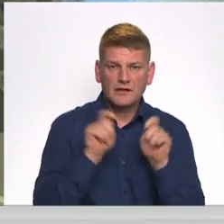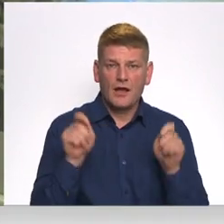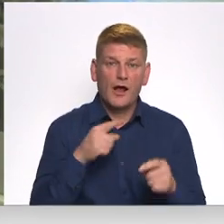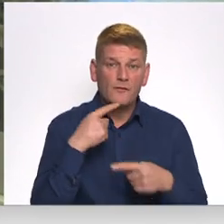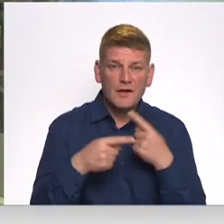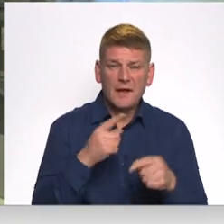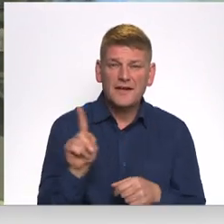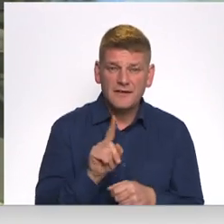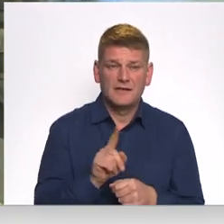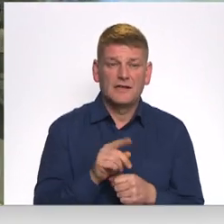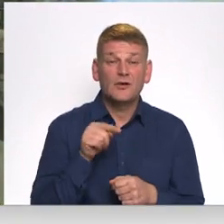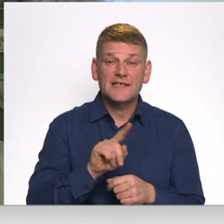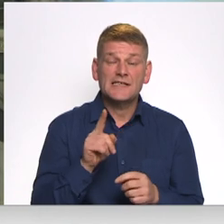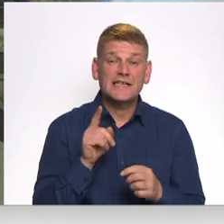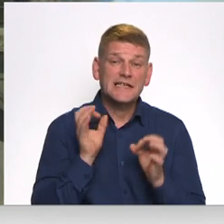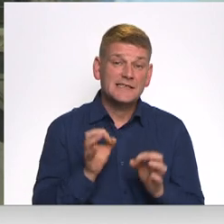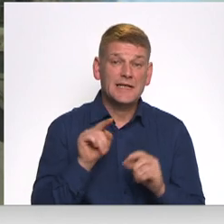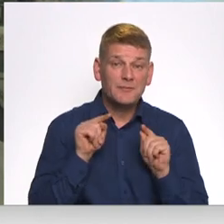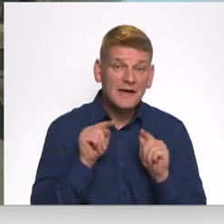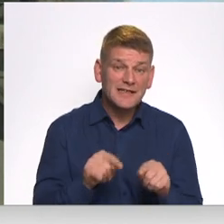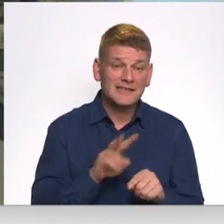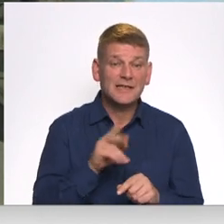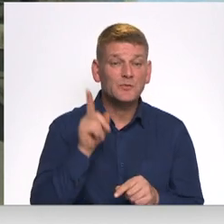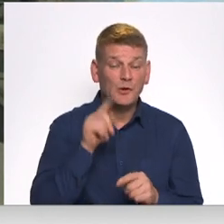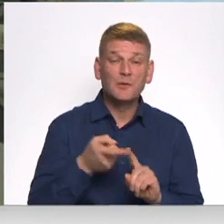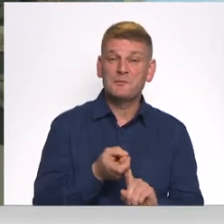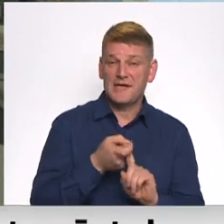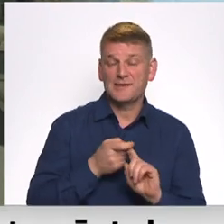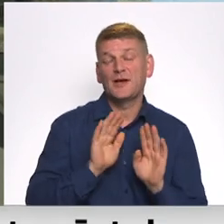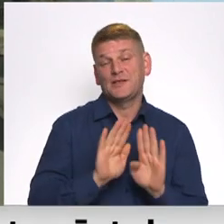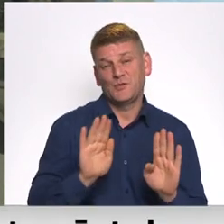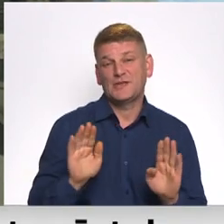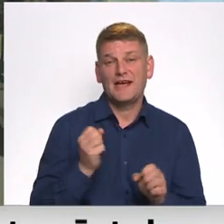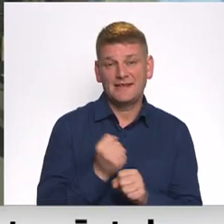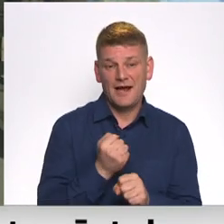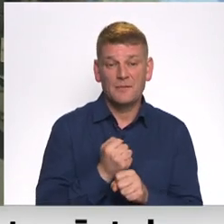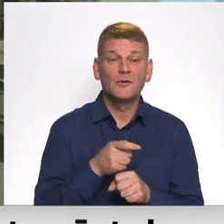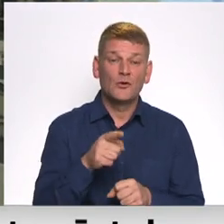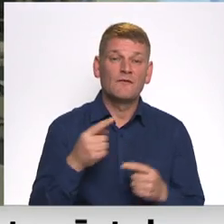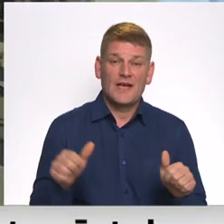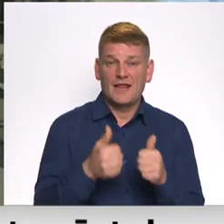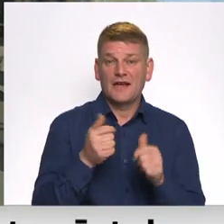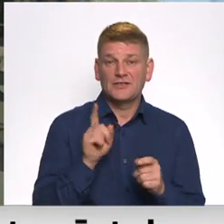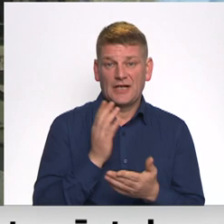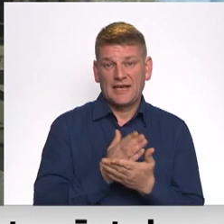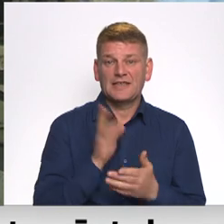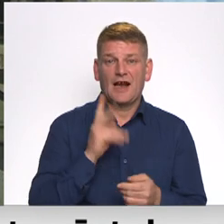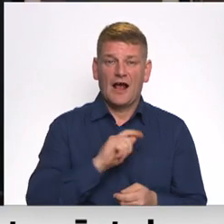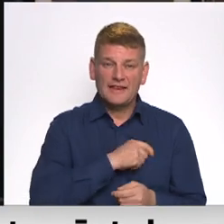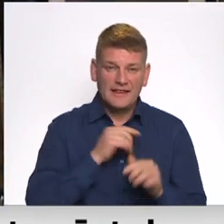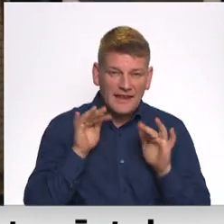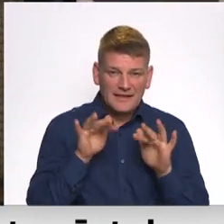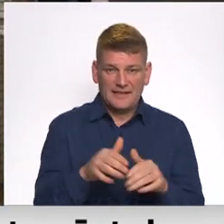un tas īstenībā arī ir tas, kas ļoti arī piesaista muzeja darbam, jo tu esi arī vienlaikus tiešām kā tāds detektīvs